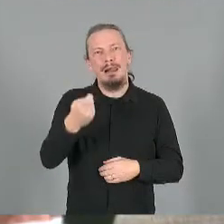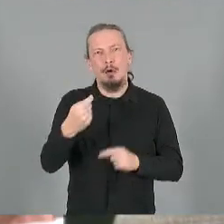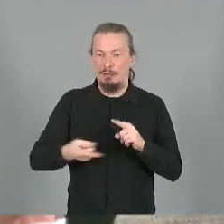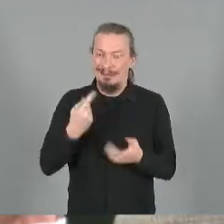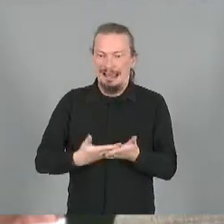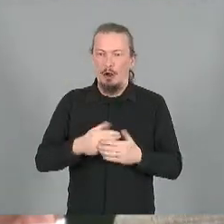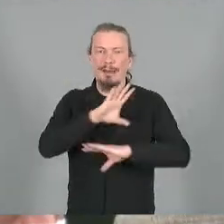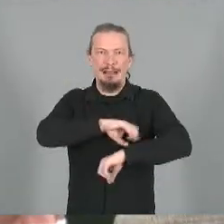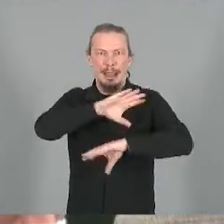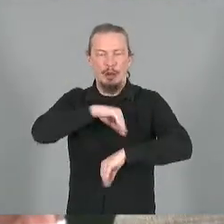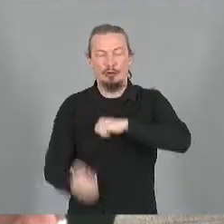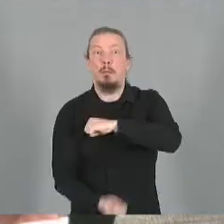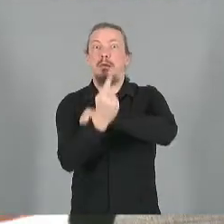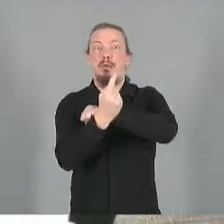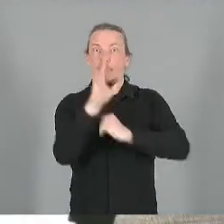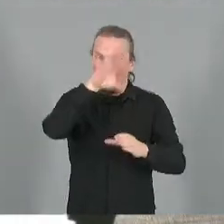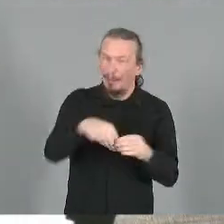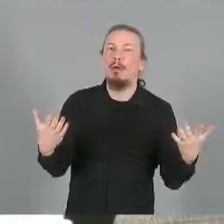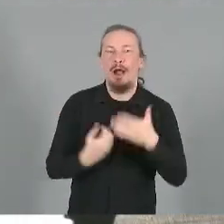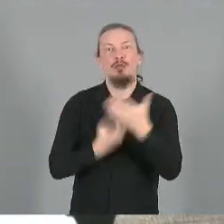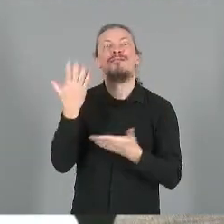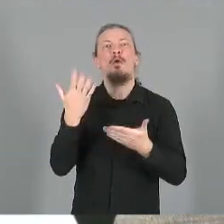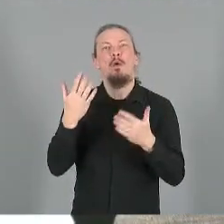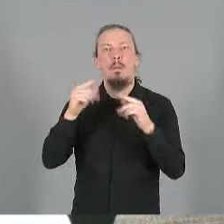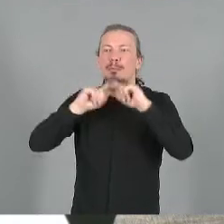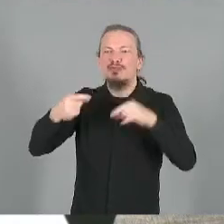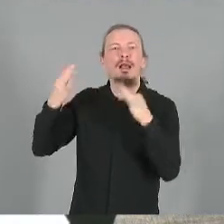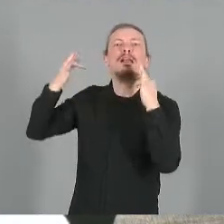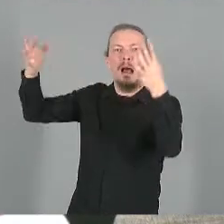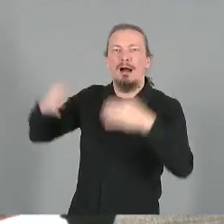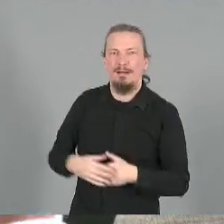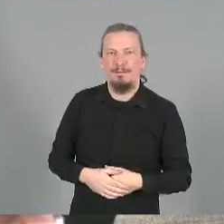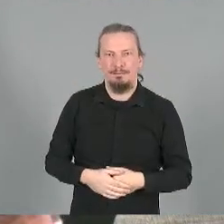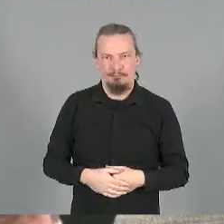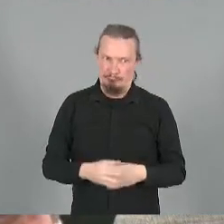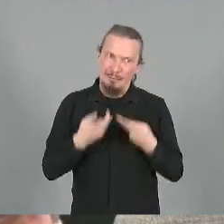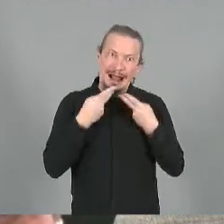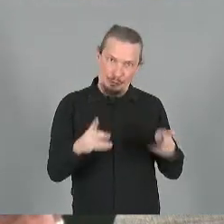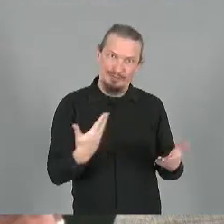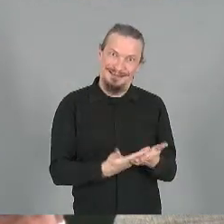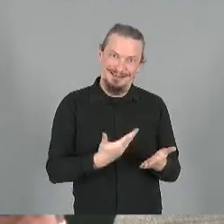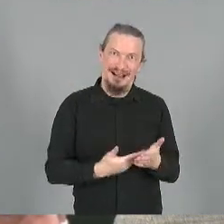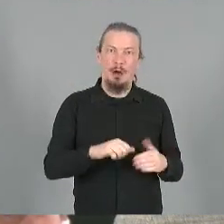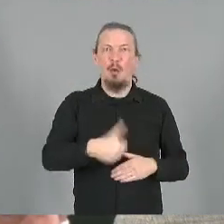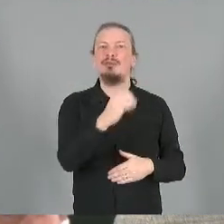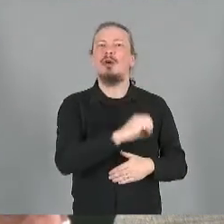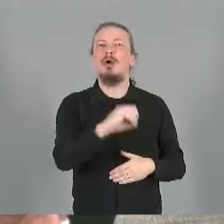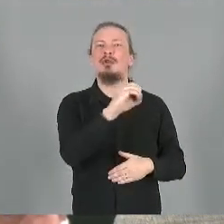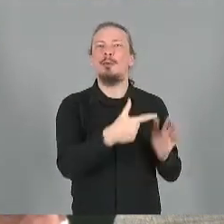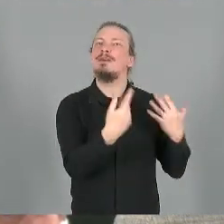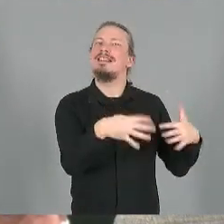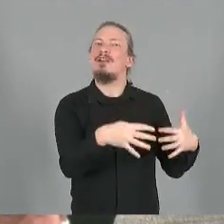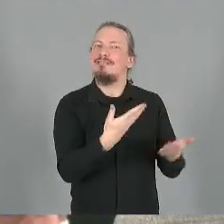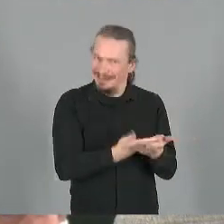cruciale, celle du budget climatique. C'est ce qui avait été annoncé dans la délibération du 11 octobre 2019, lançant cette